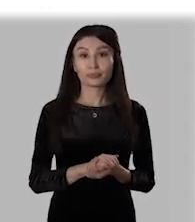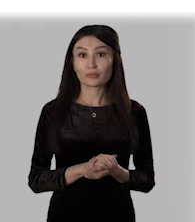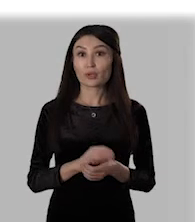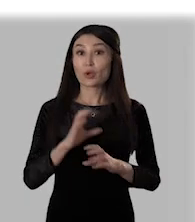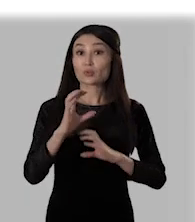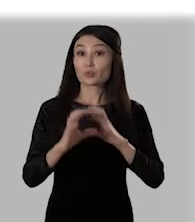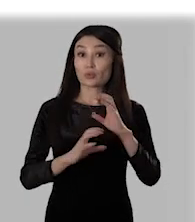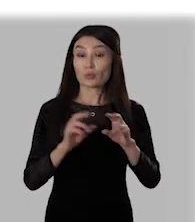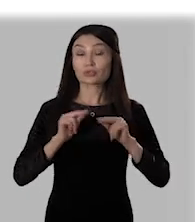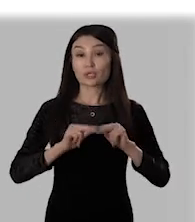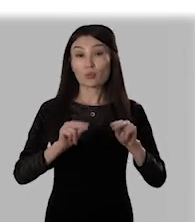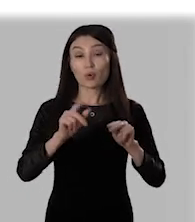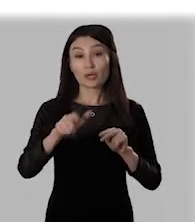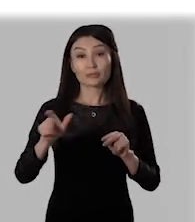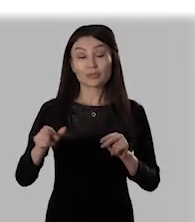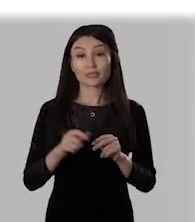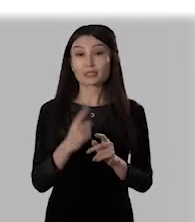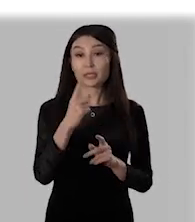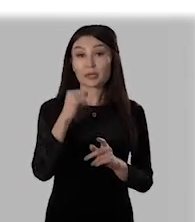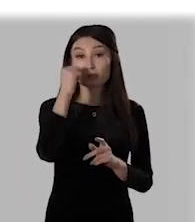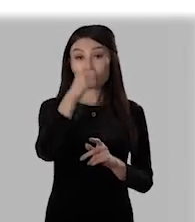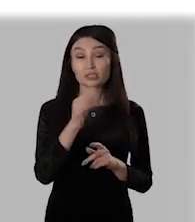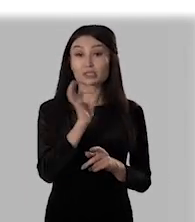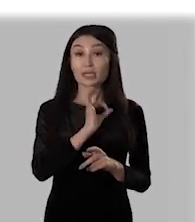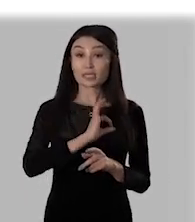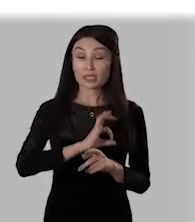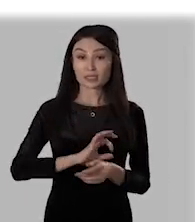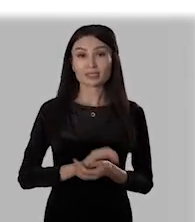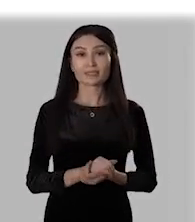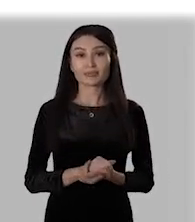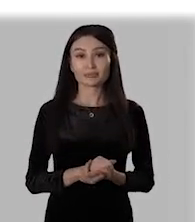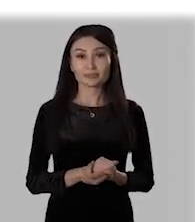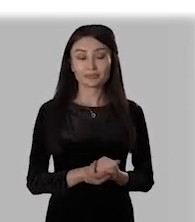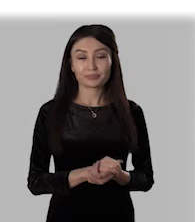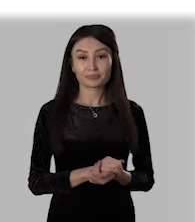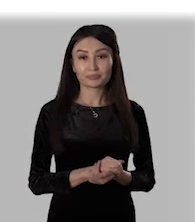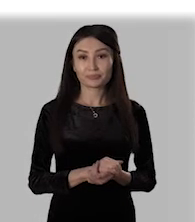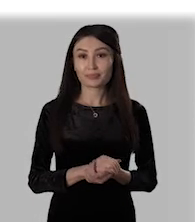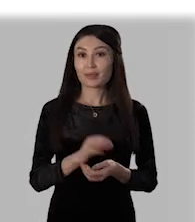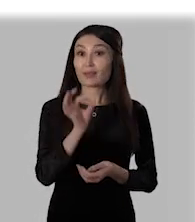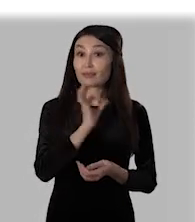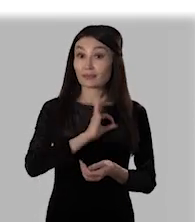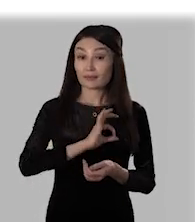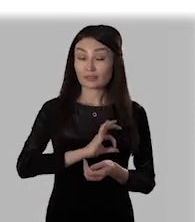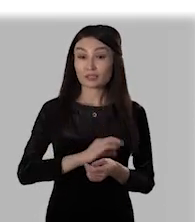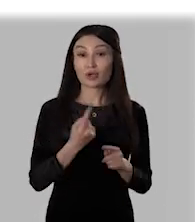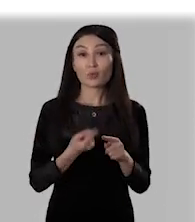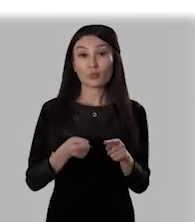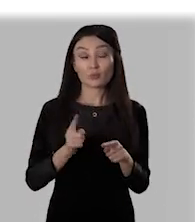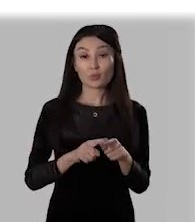Дүйнө боюнча мугалимдердин бир жылдык кирешеси жөнүндө. Киреше